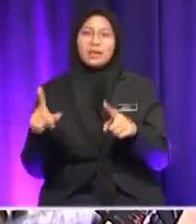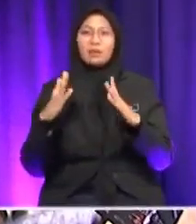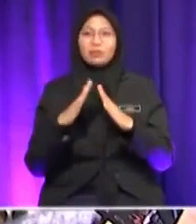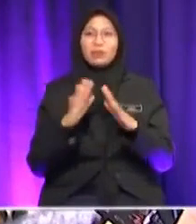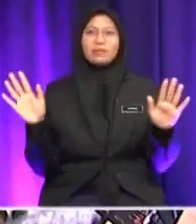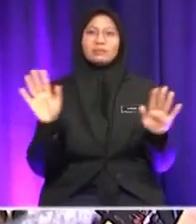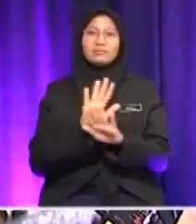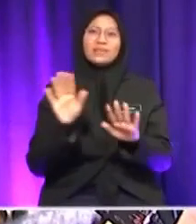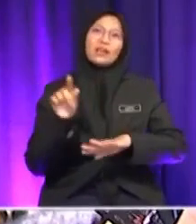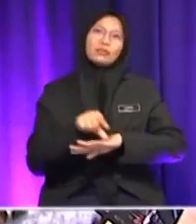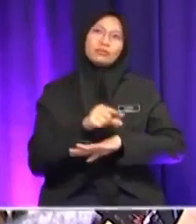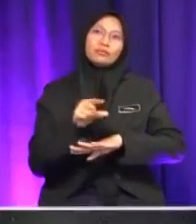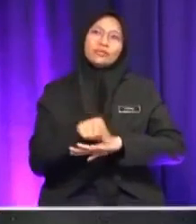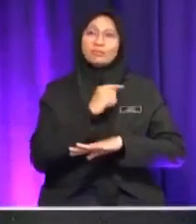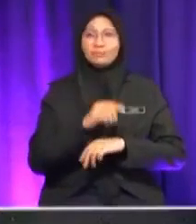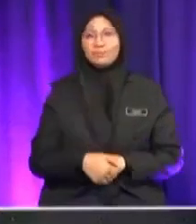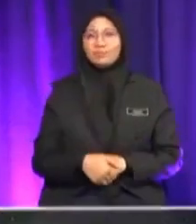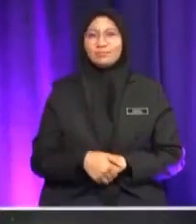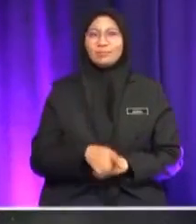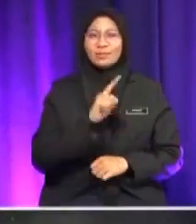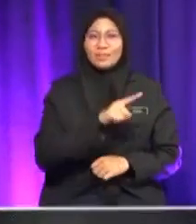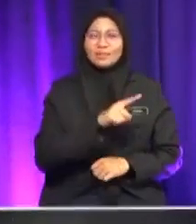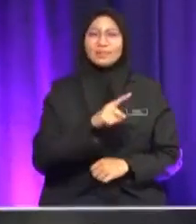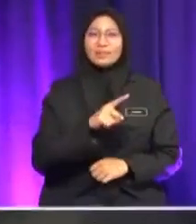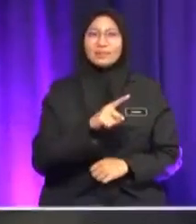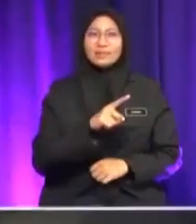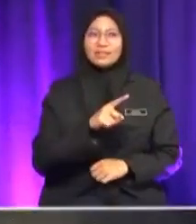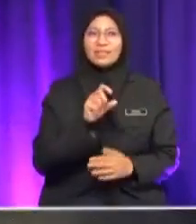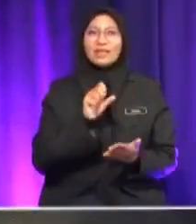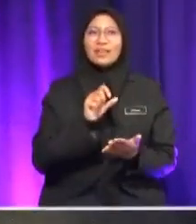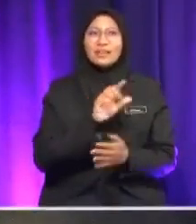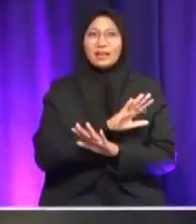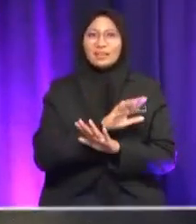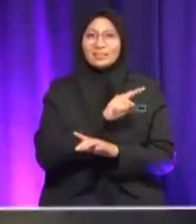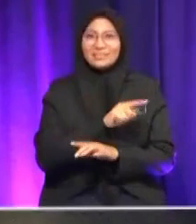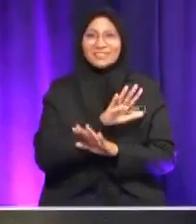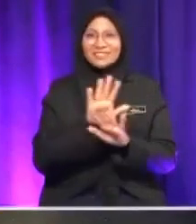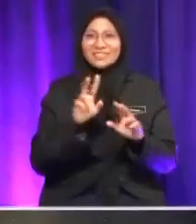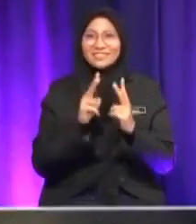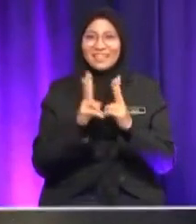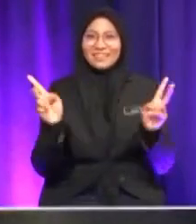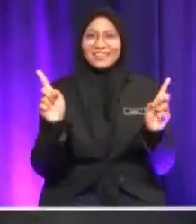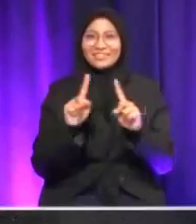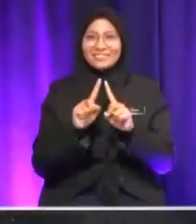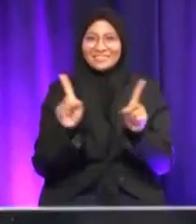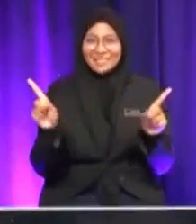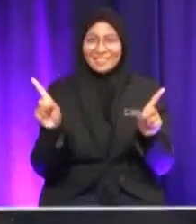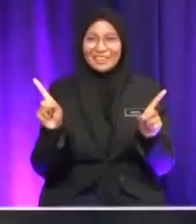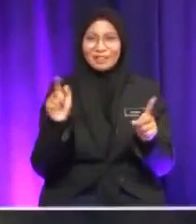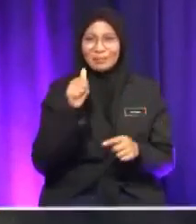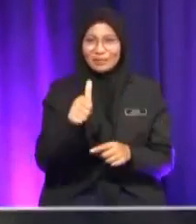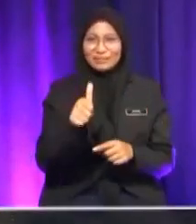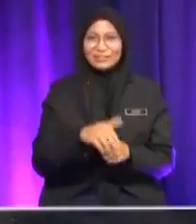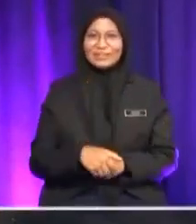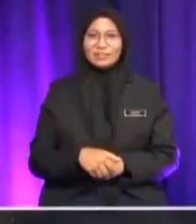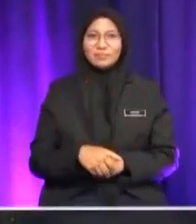sebulan masih tag harga di situ. Nampak tak? Di mana amalan yang tidak berema. Ya, tak patutlah okay, macam tu. Mari